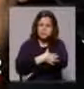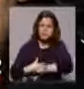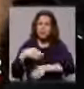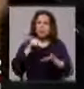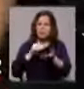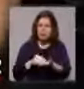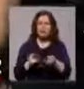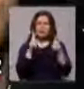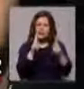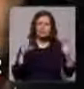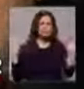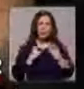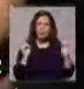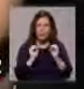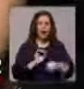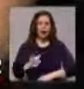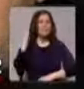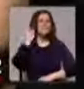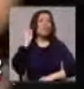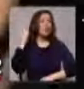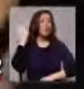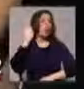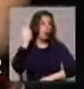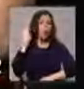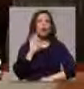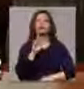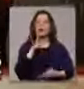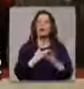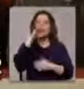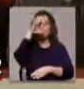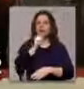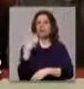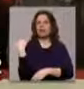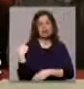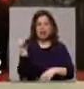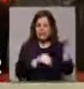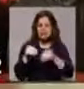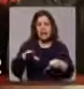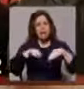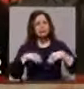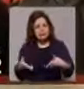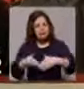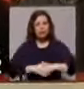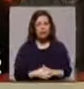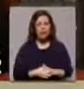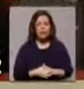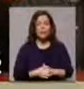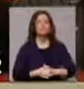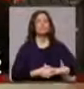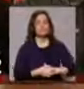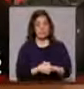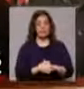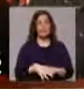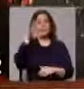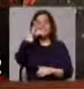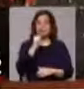έλλειψη ελπίδας να είναι παραδεκτές αξίες από την κυβέρνηση την νεοεκλεγήσα. Tsipras garante que o seu governo